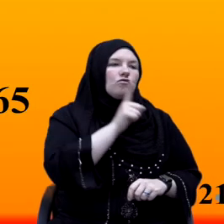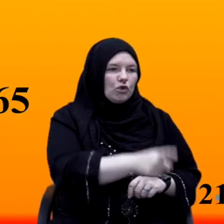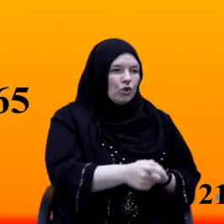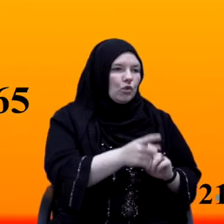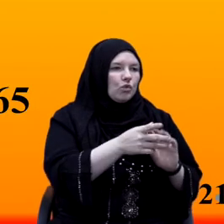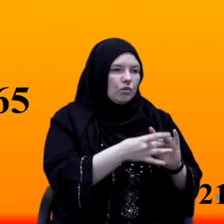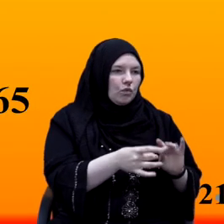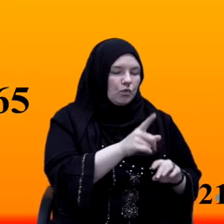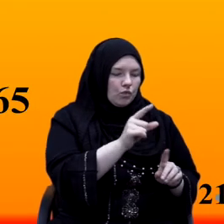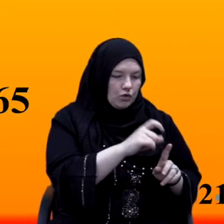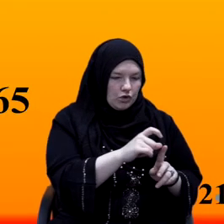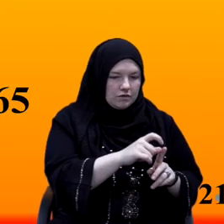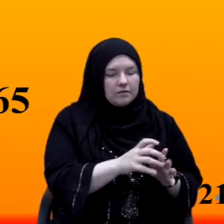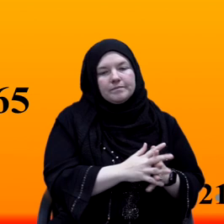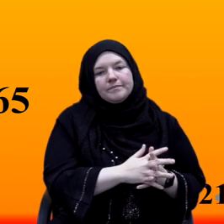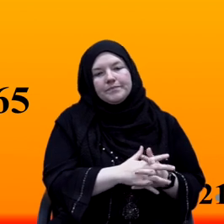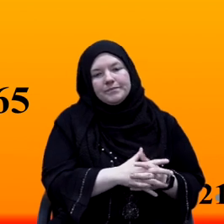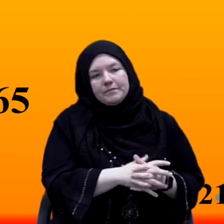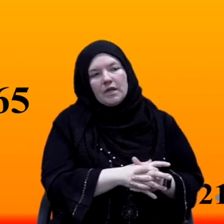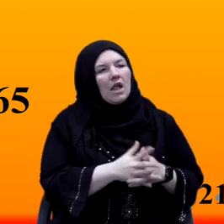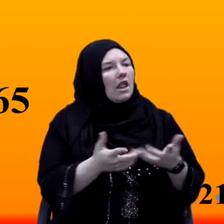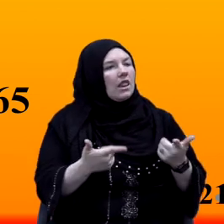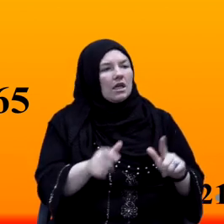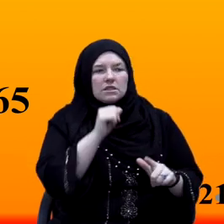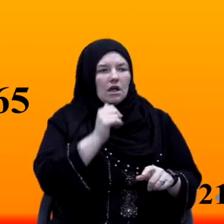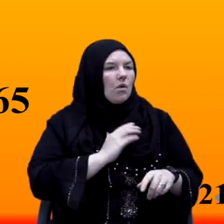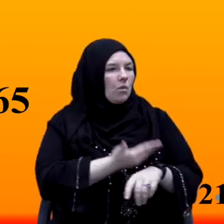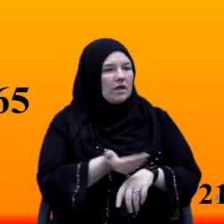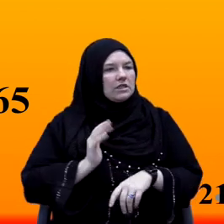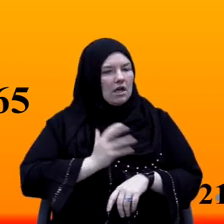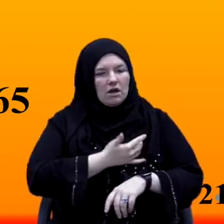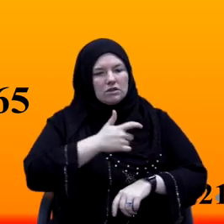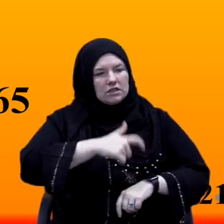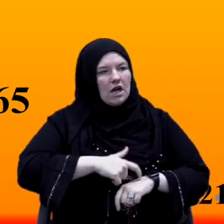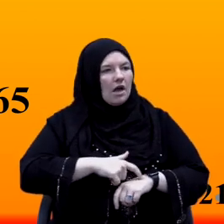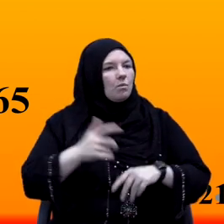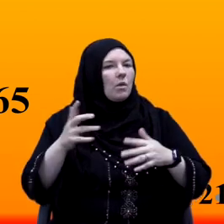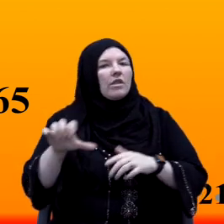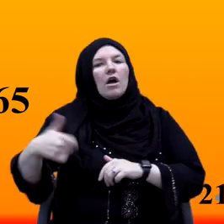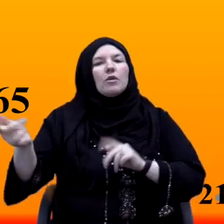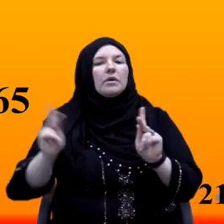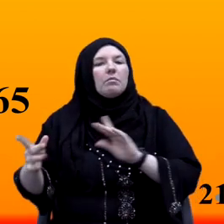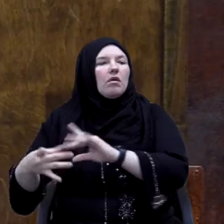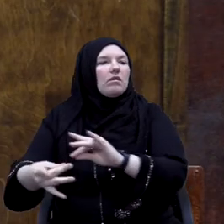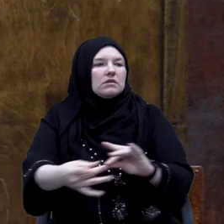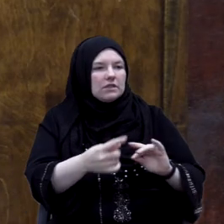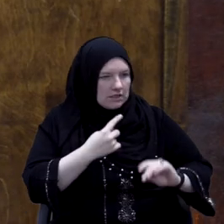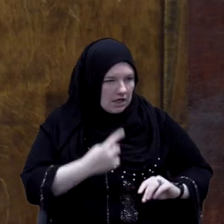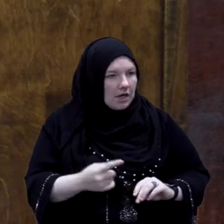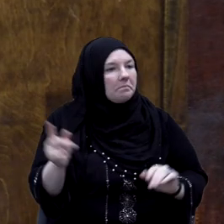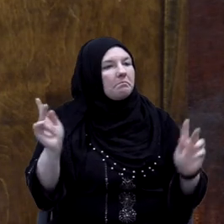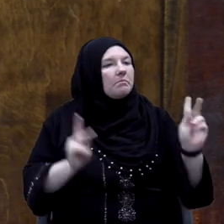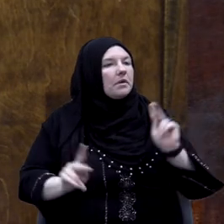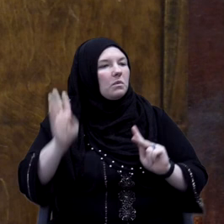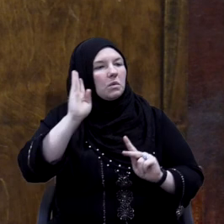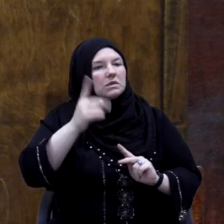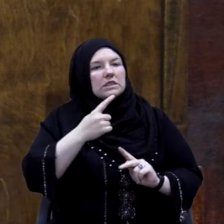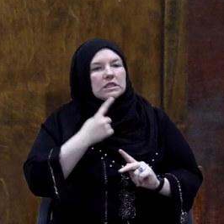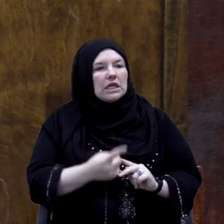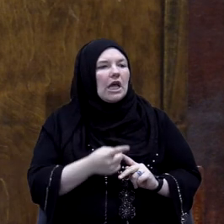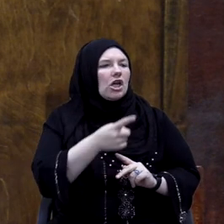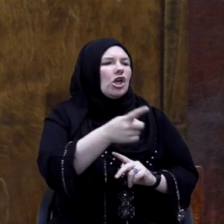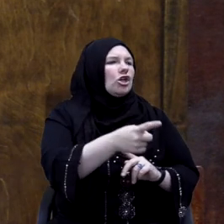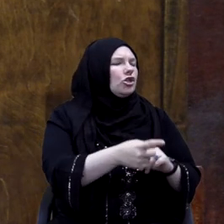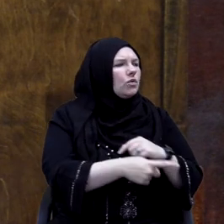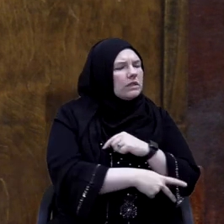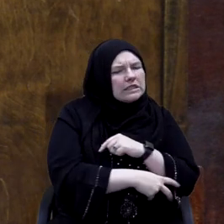وَلَا يَحْزُنْكَ قَوْلُهُمْ. Let us not waste our time with what people say. People will say, you are crooks, you